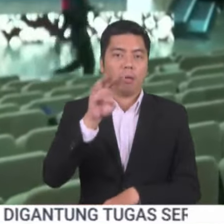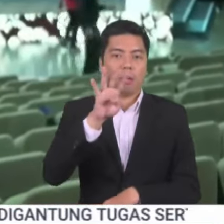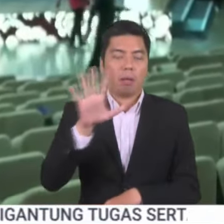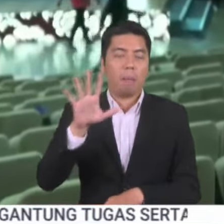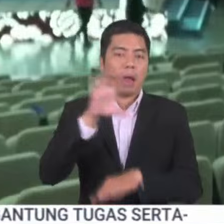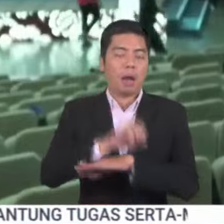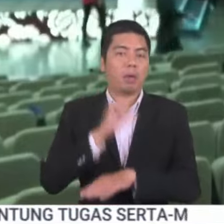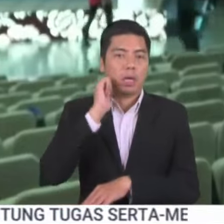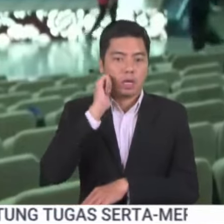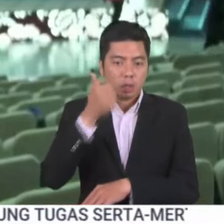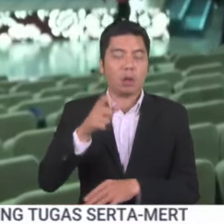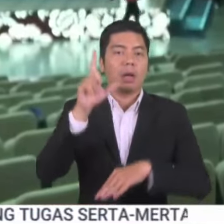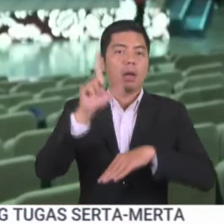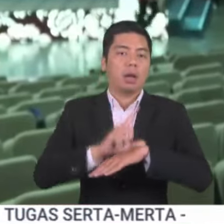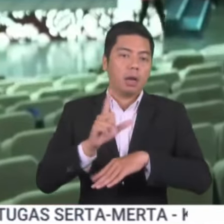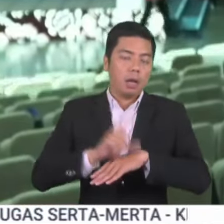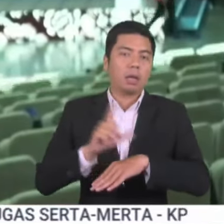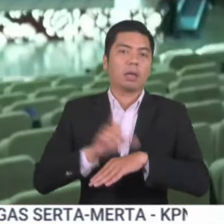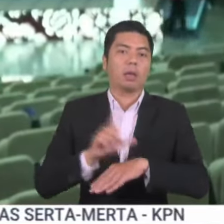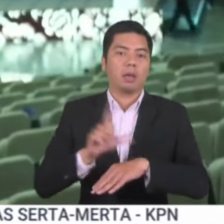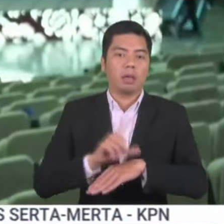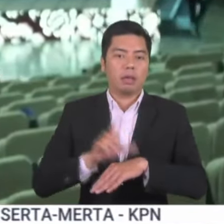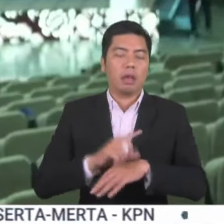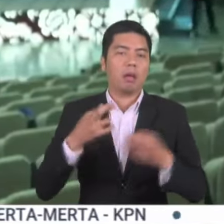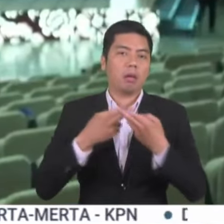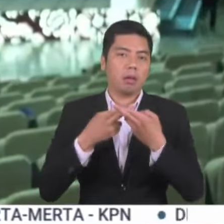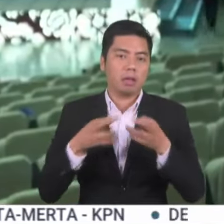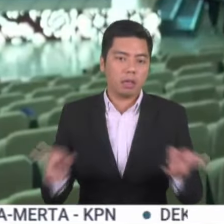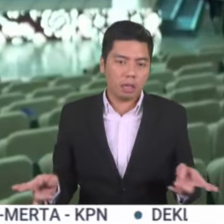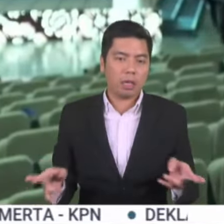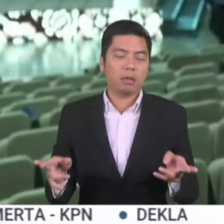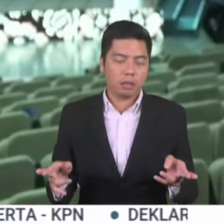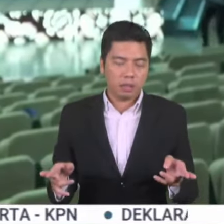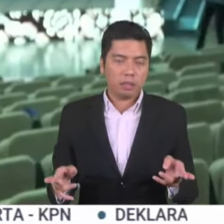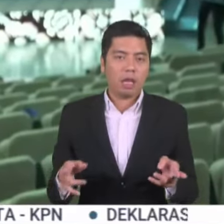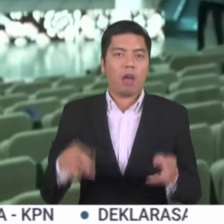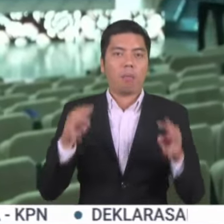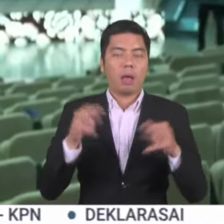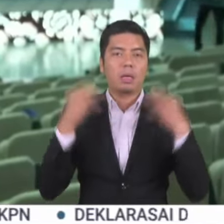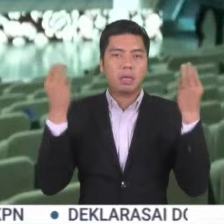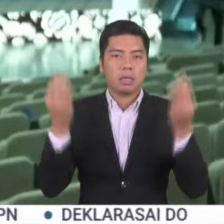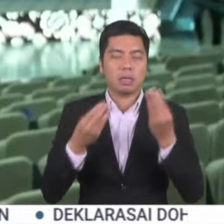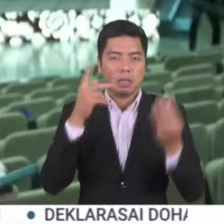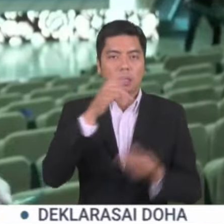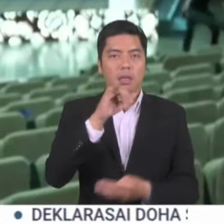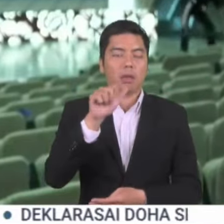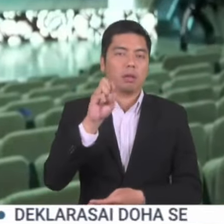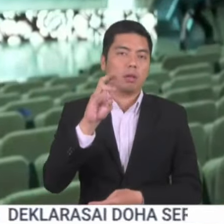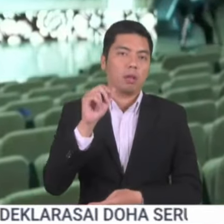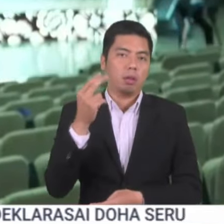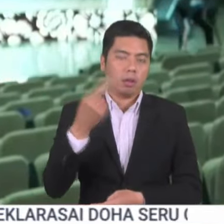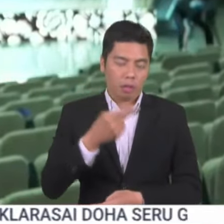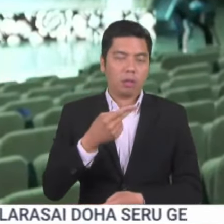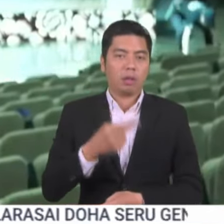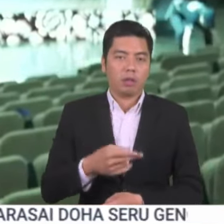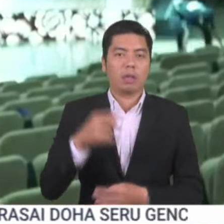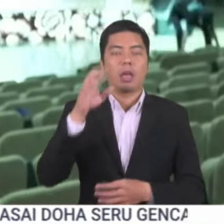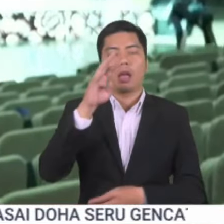malam esok, siaran langsung perasmian pembukaan Majlis Tilawah dan Hafazan Al-Quran Peringkat Antarabangsa